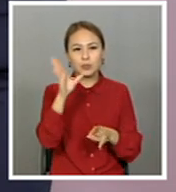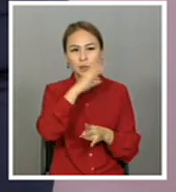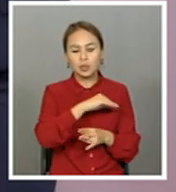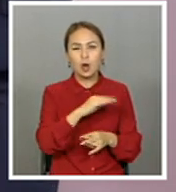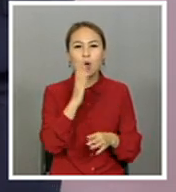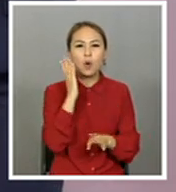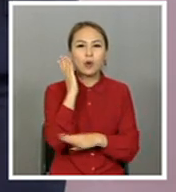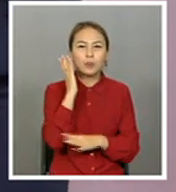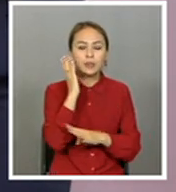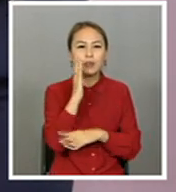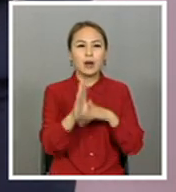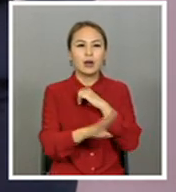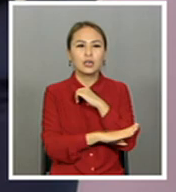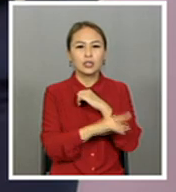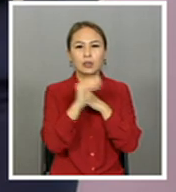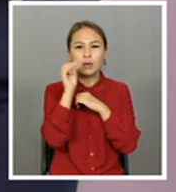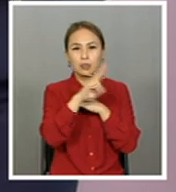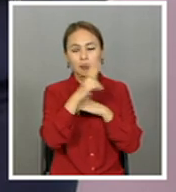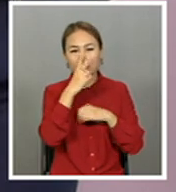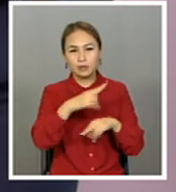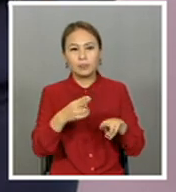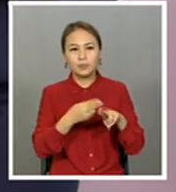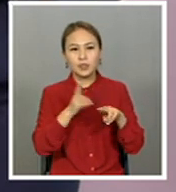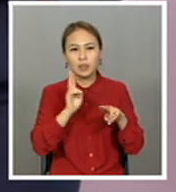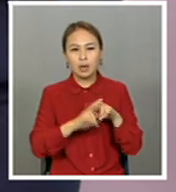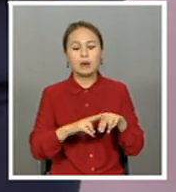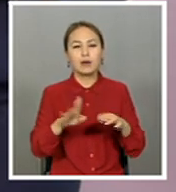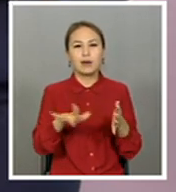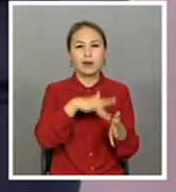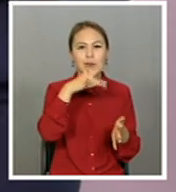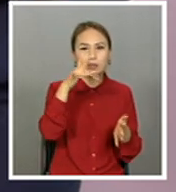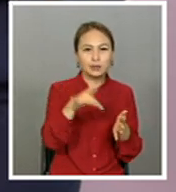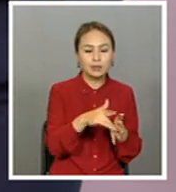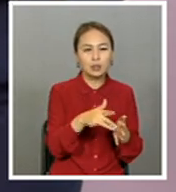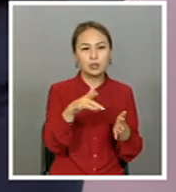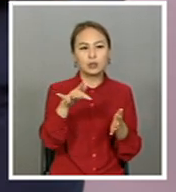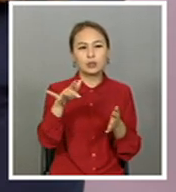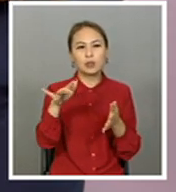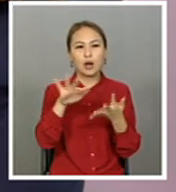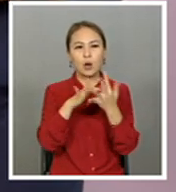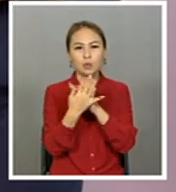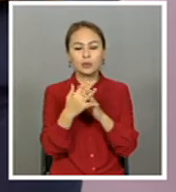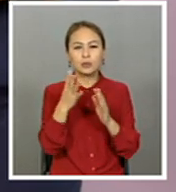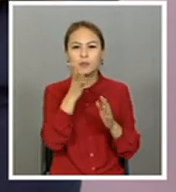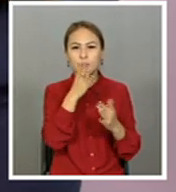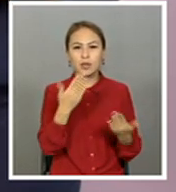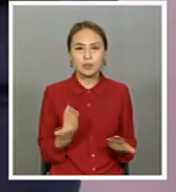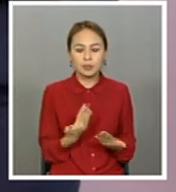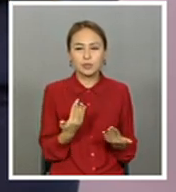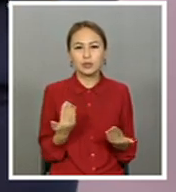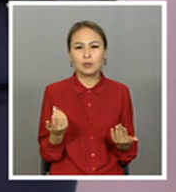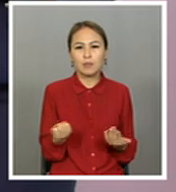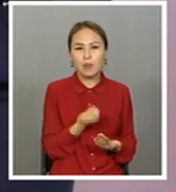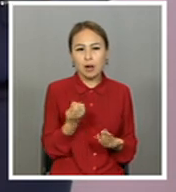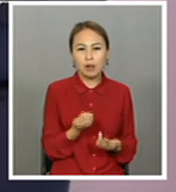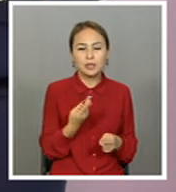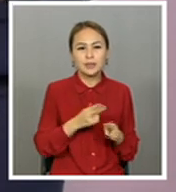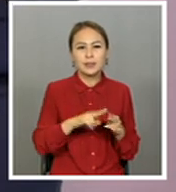Ормандағы ағаштарға қарағанда, қаладағы ағаштың тіршілігі қысқа болады.